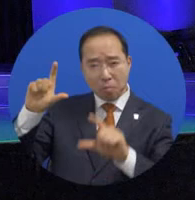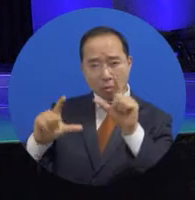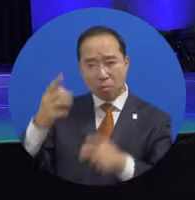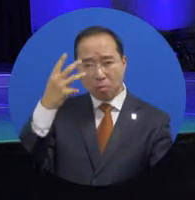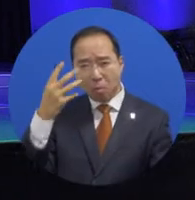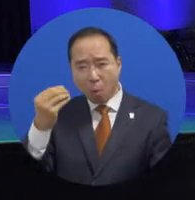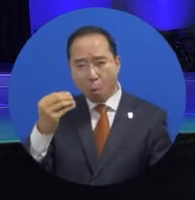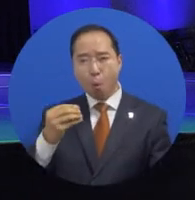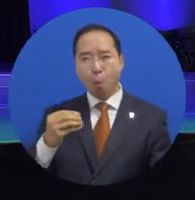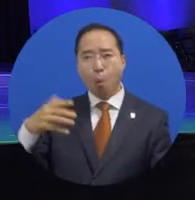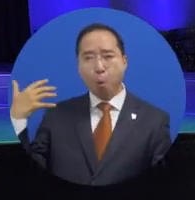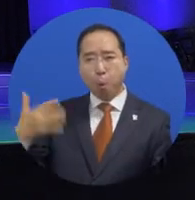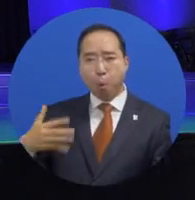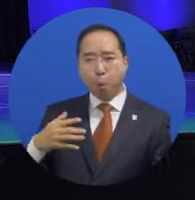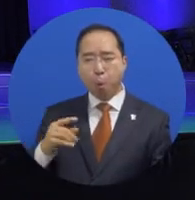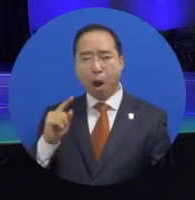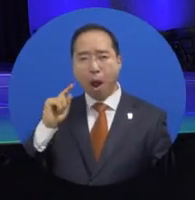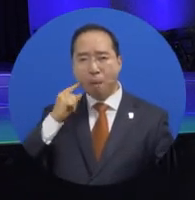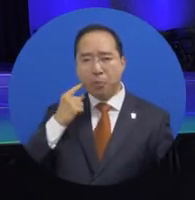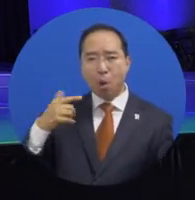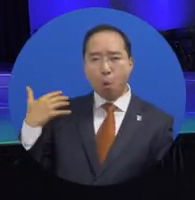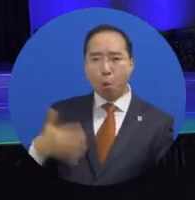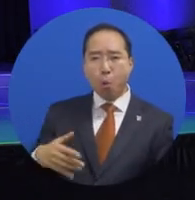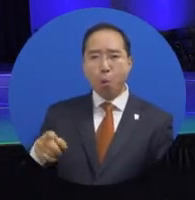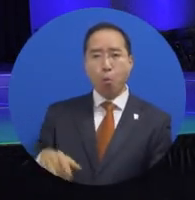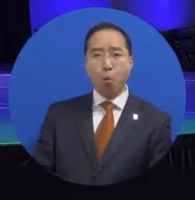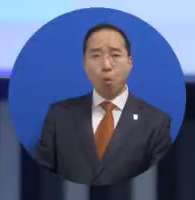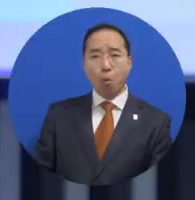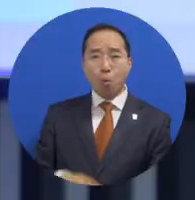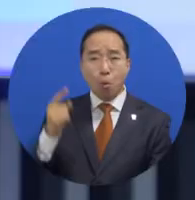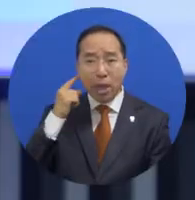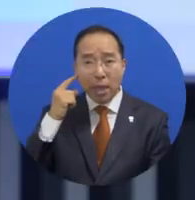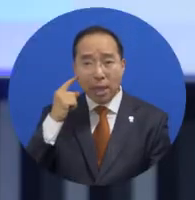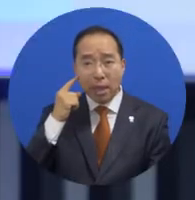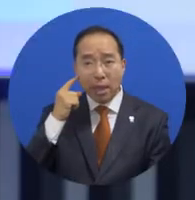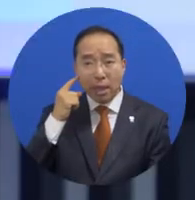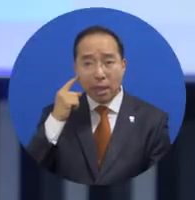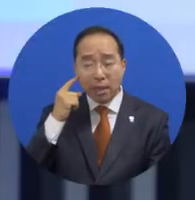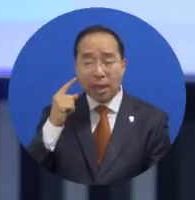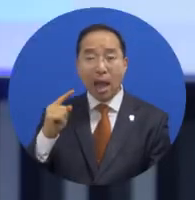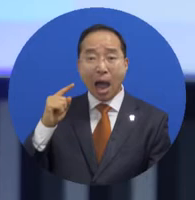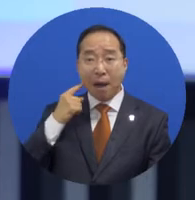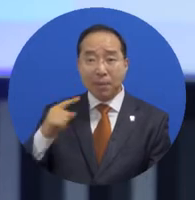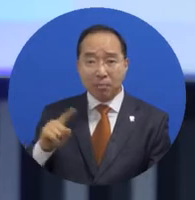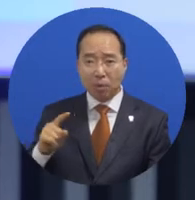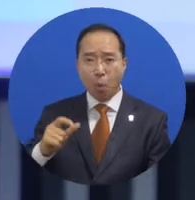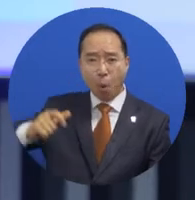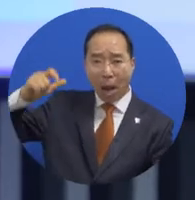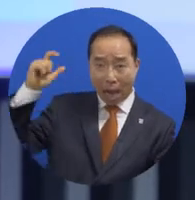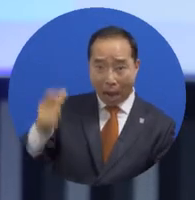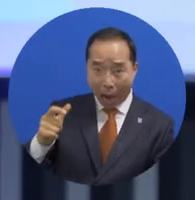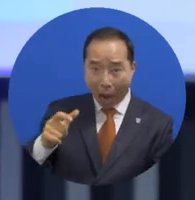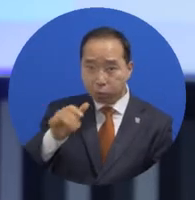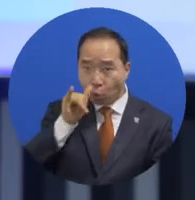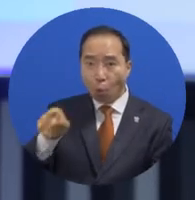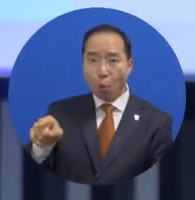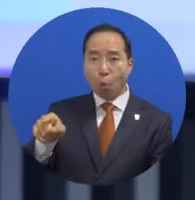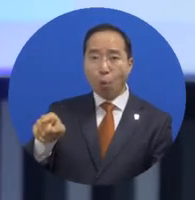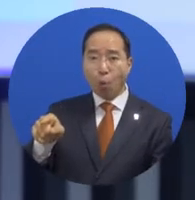생각을 하냐면 너무나 아름답다라는 생각을 들어요. 왜냐하면 제 아름다움의 잣대는